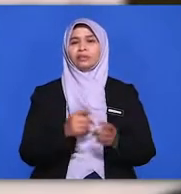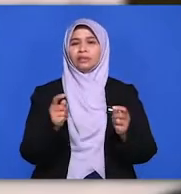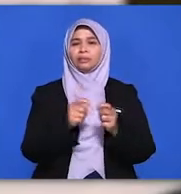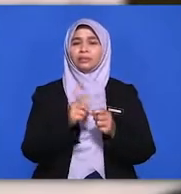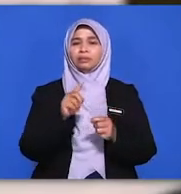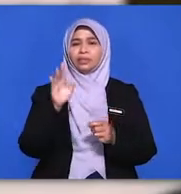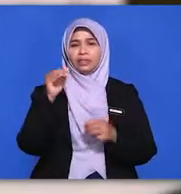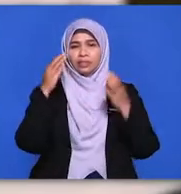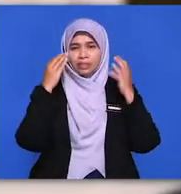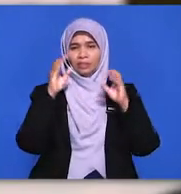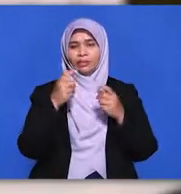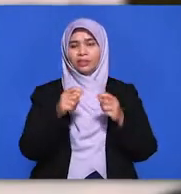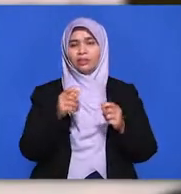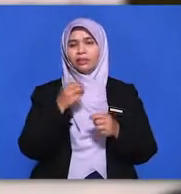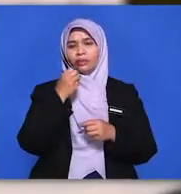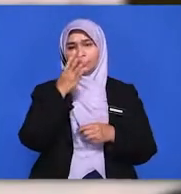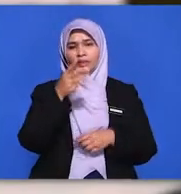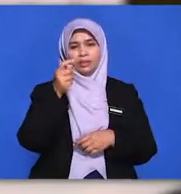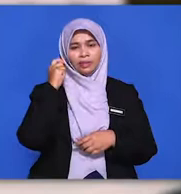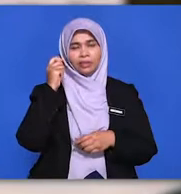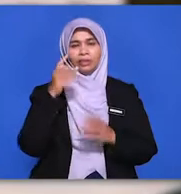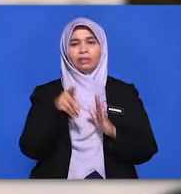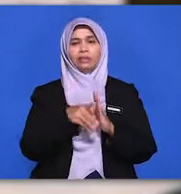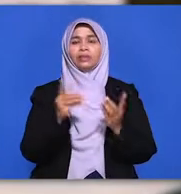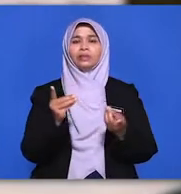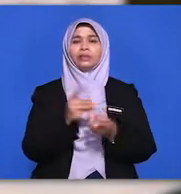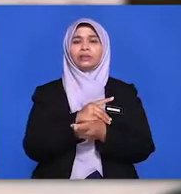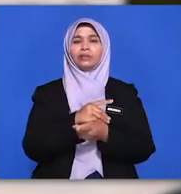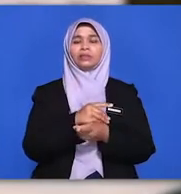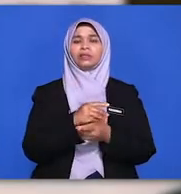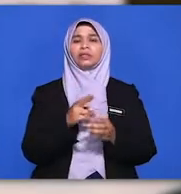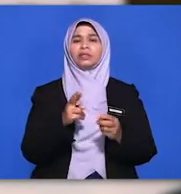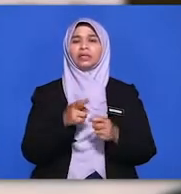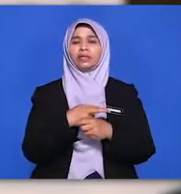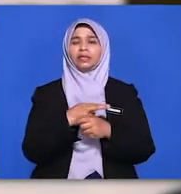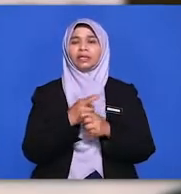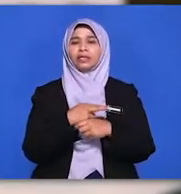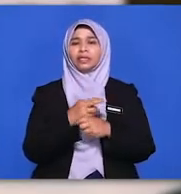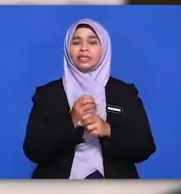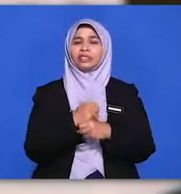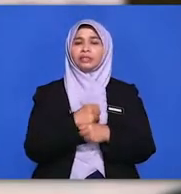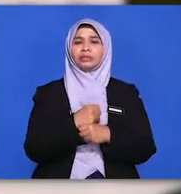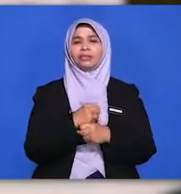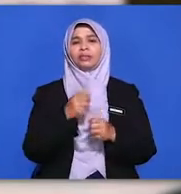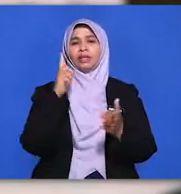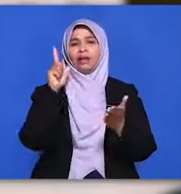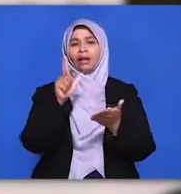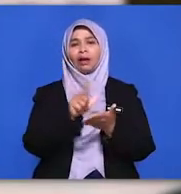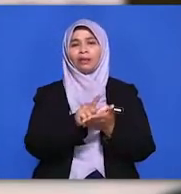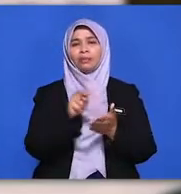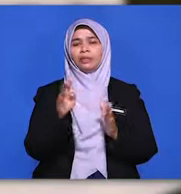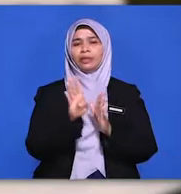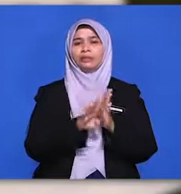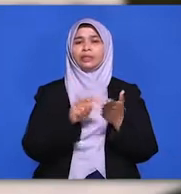nyatakan tadi, pendokumentasian reka cipta merupakan satu laporan bertulis yang dibuat